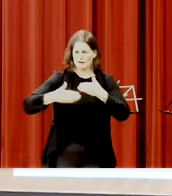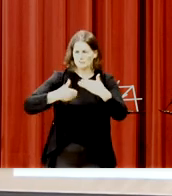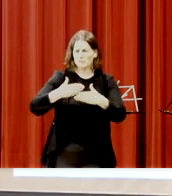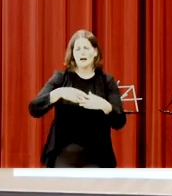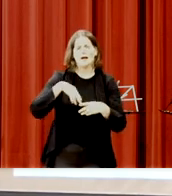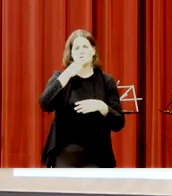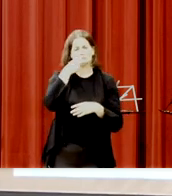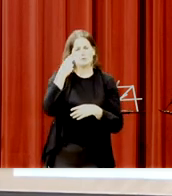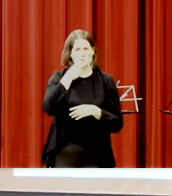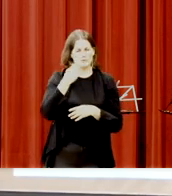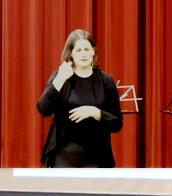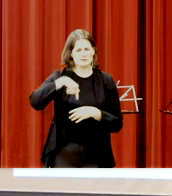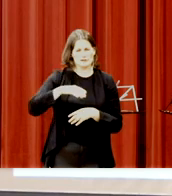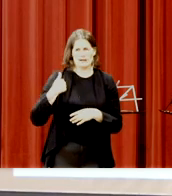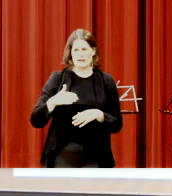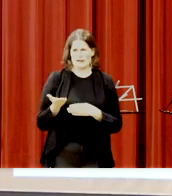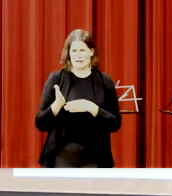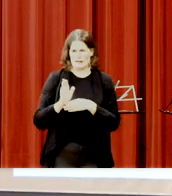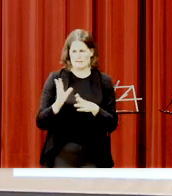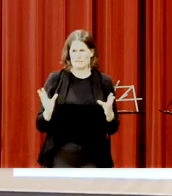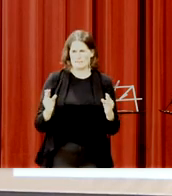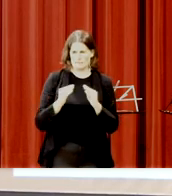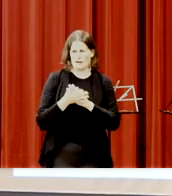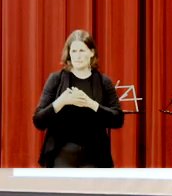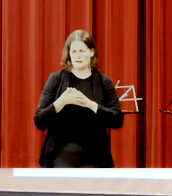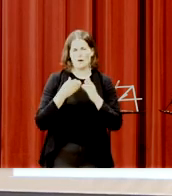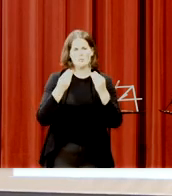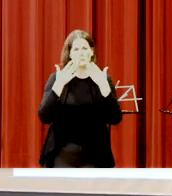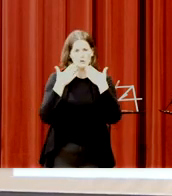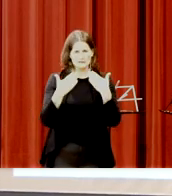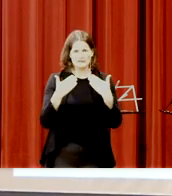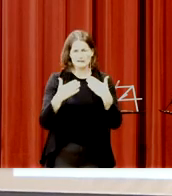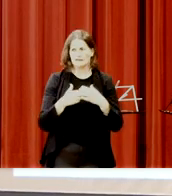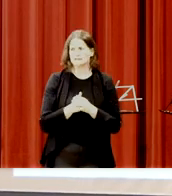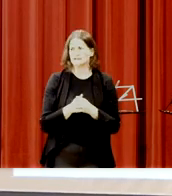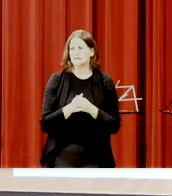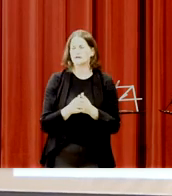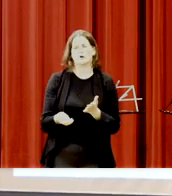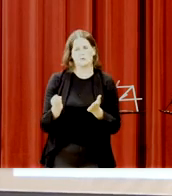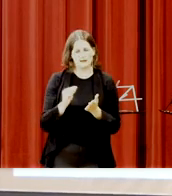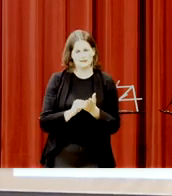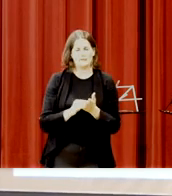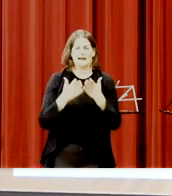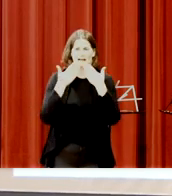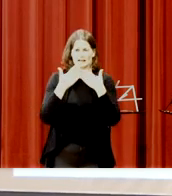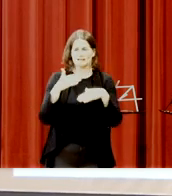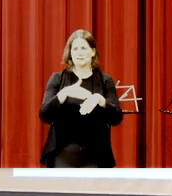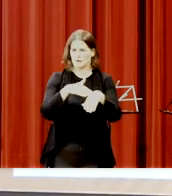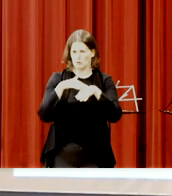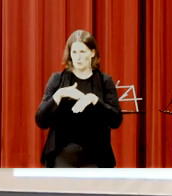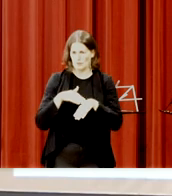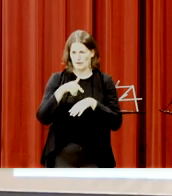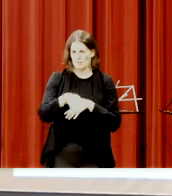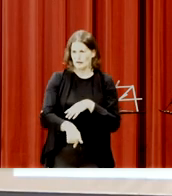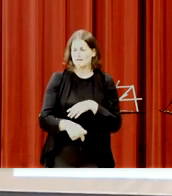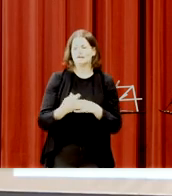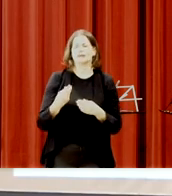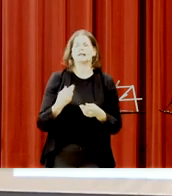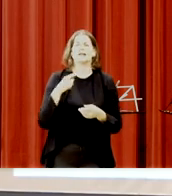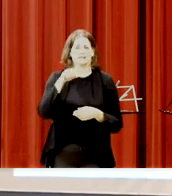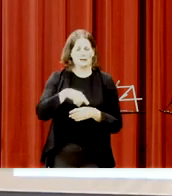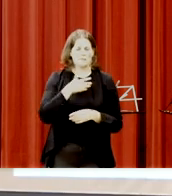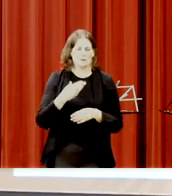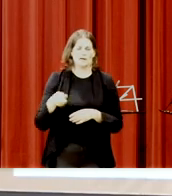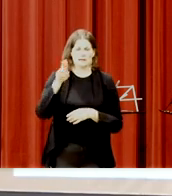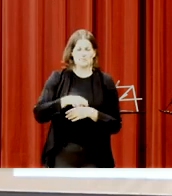convidar-me. També reiterar, disculpar-me pel retard, però sobretot desitjar-vos un superbon inici de